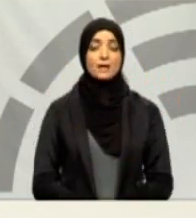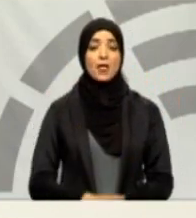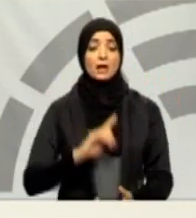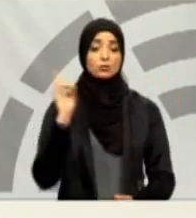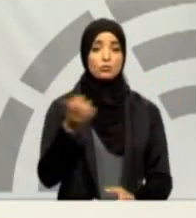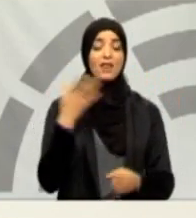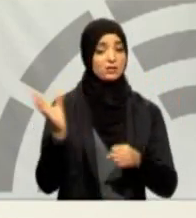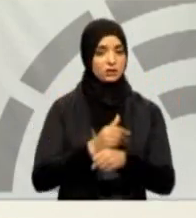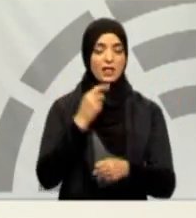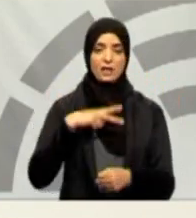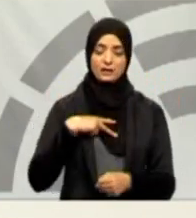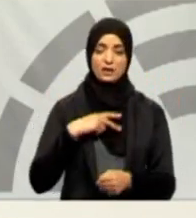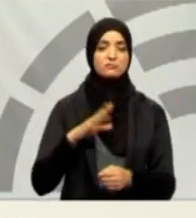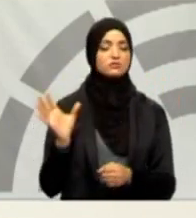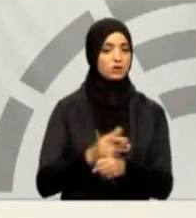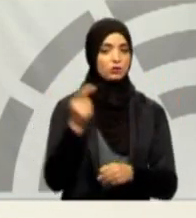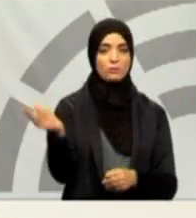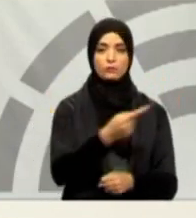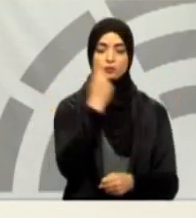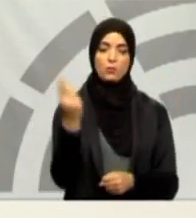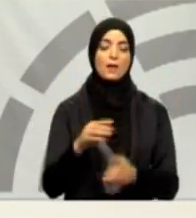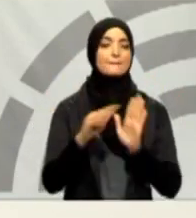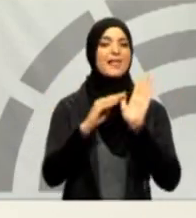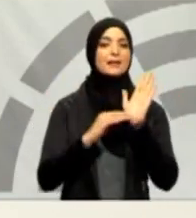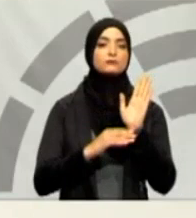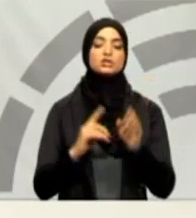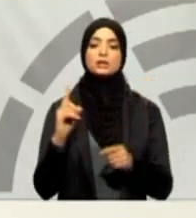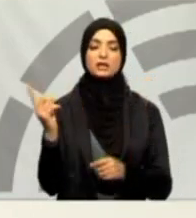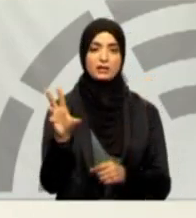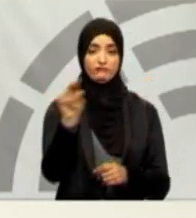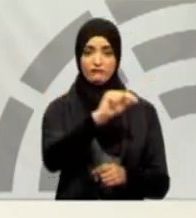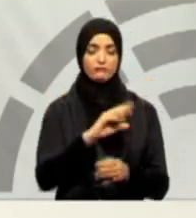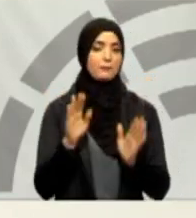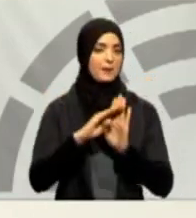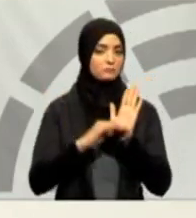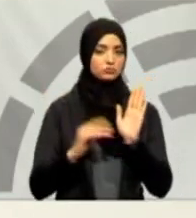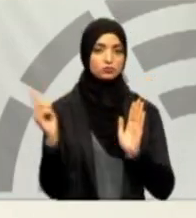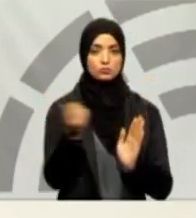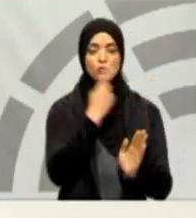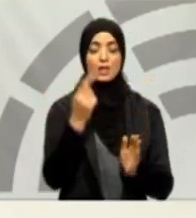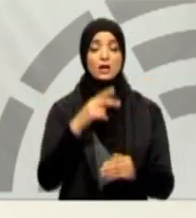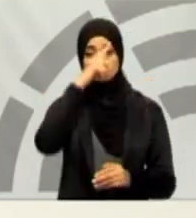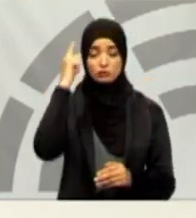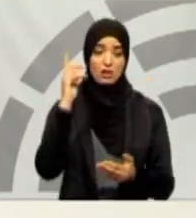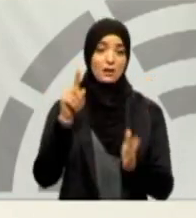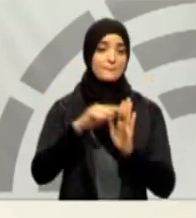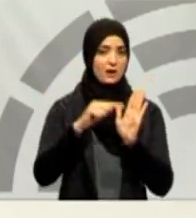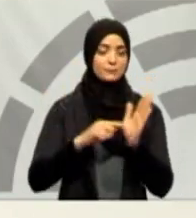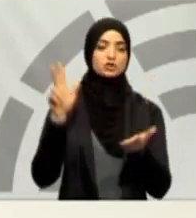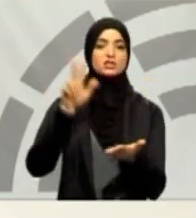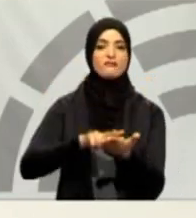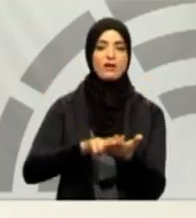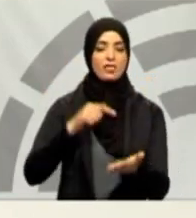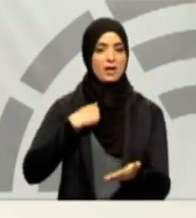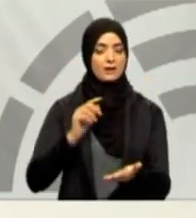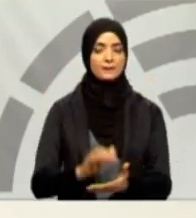نجاحكم وبرامجكم من برامج عهد علي الحرص على تنفيذها نعلن تبنين